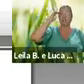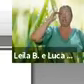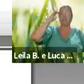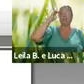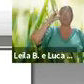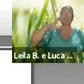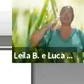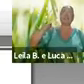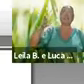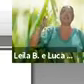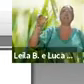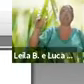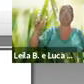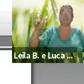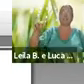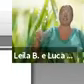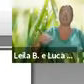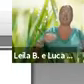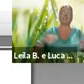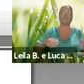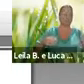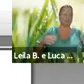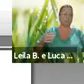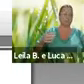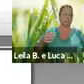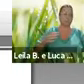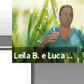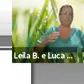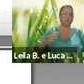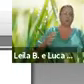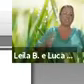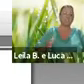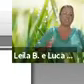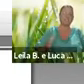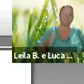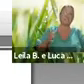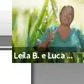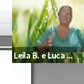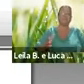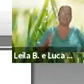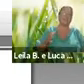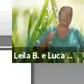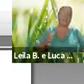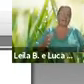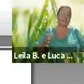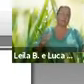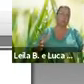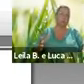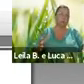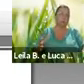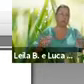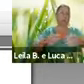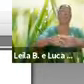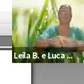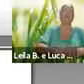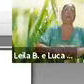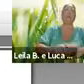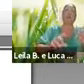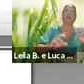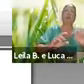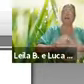sono di estratti diversi che, diciamo così, si devono adattare uno